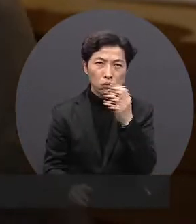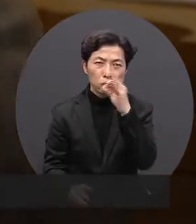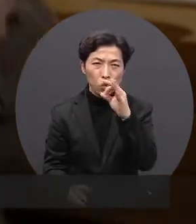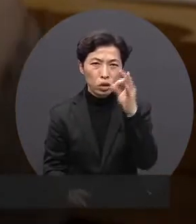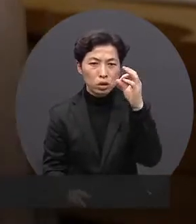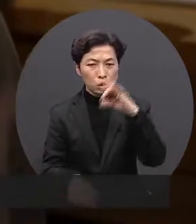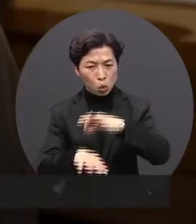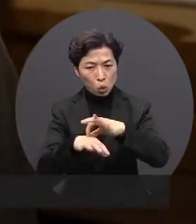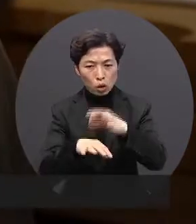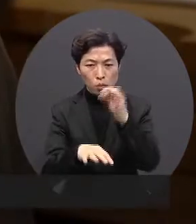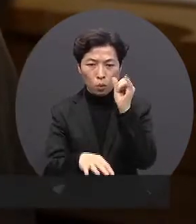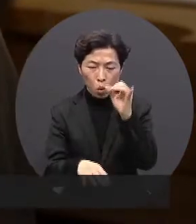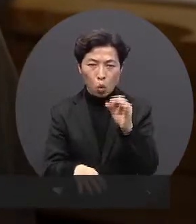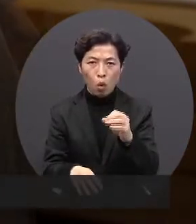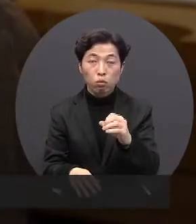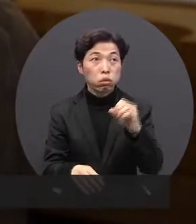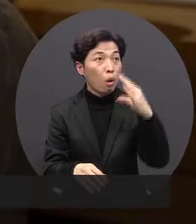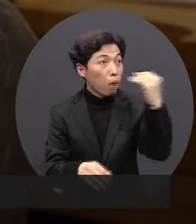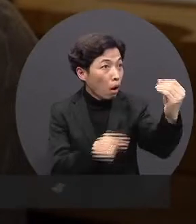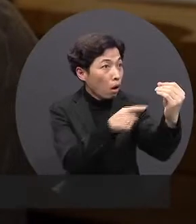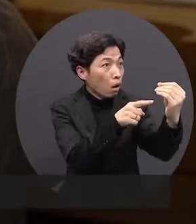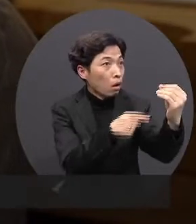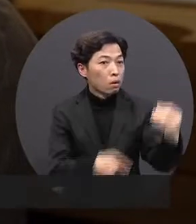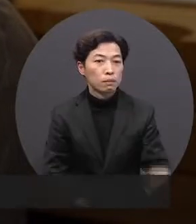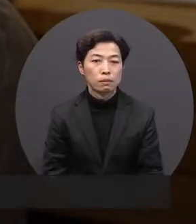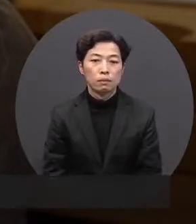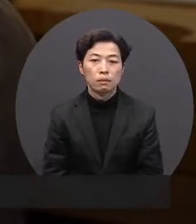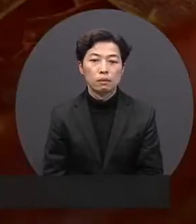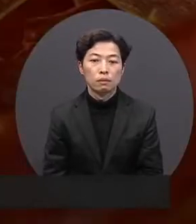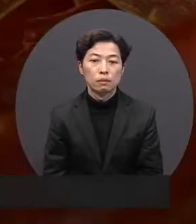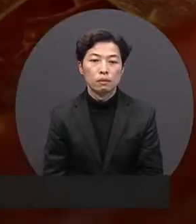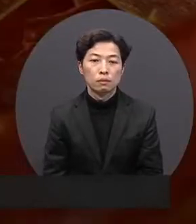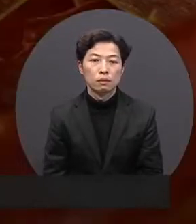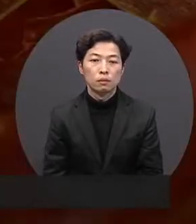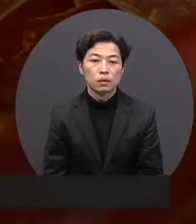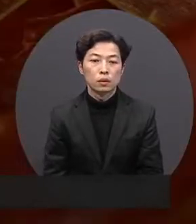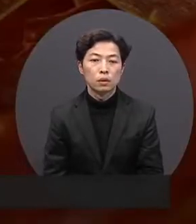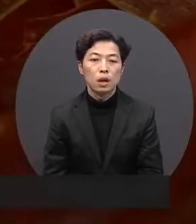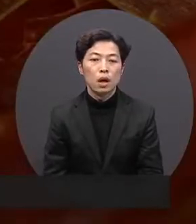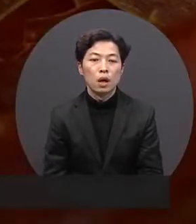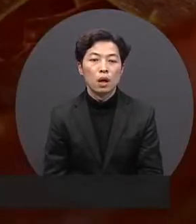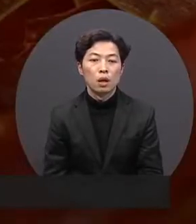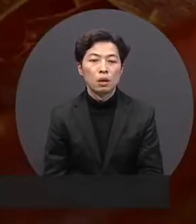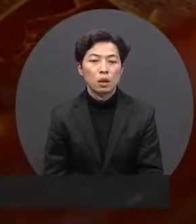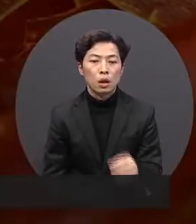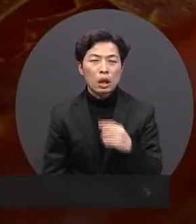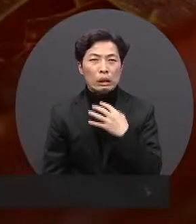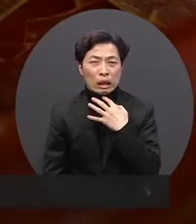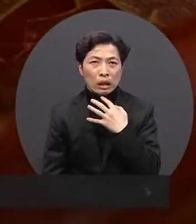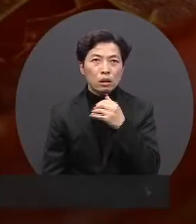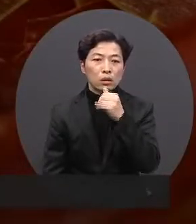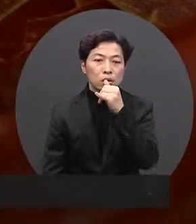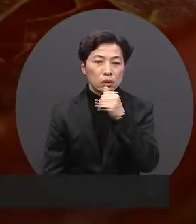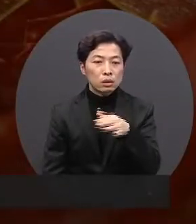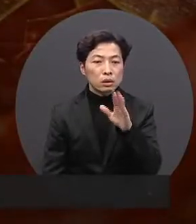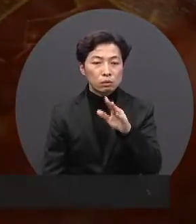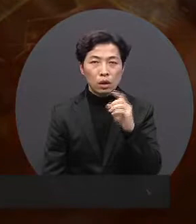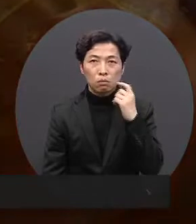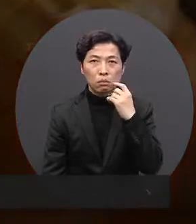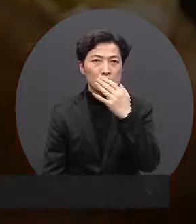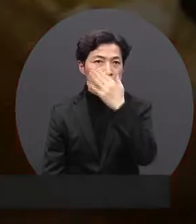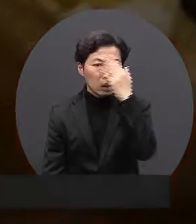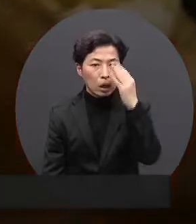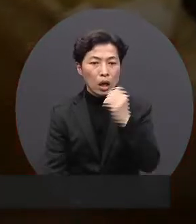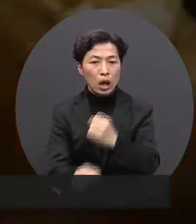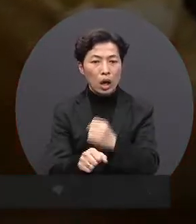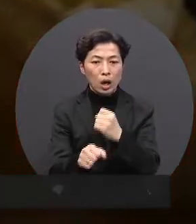돼지고기가 정말 이렇게 더 걸려 있었어요. 즐겨 먹는 것이긴 하지만 그러면서 아, 저 혐오스러운 것들이 미를 상징하는